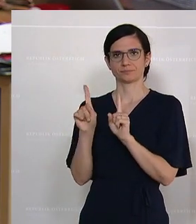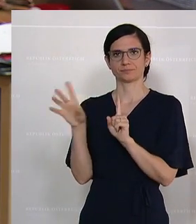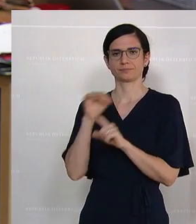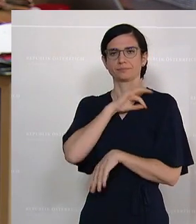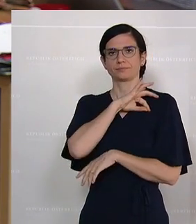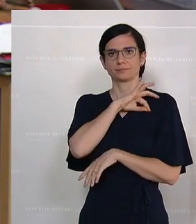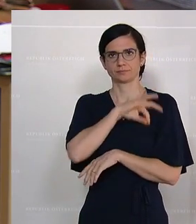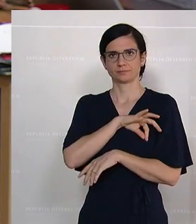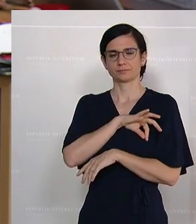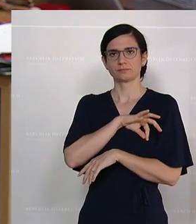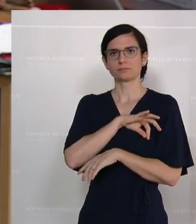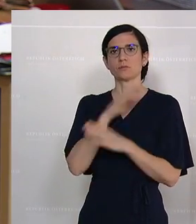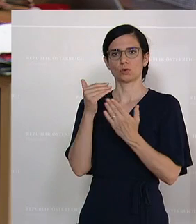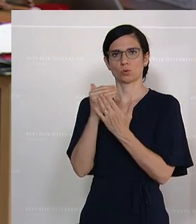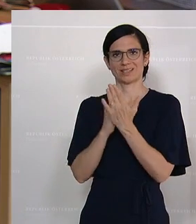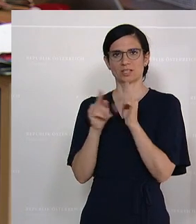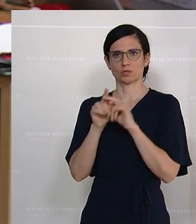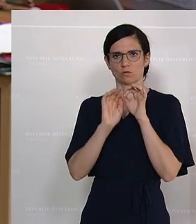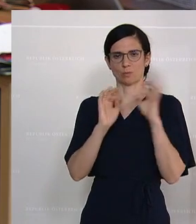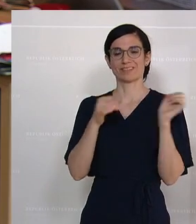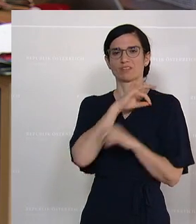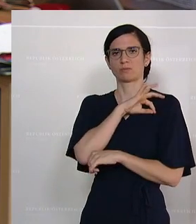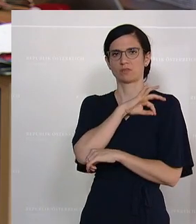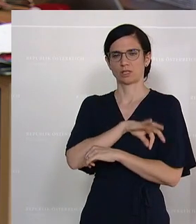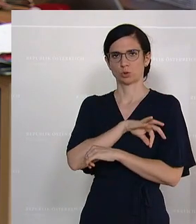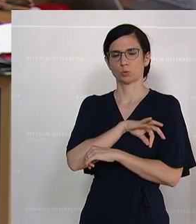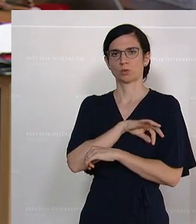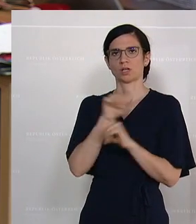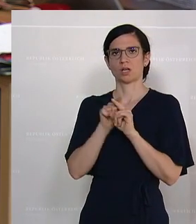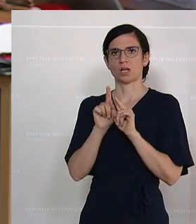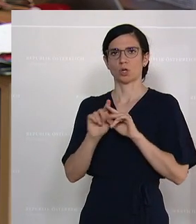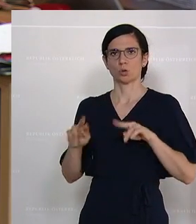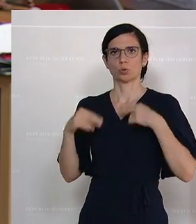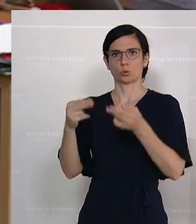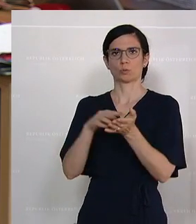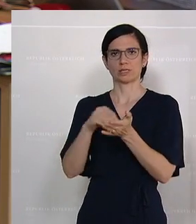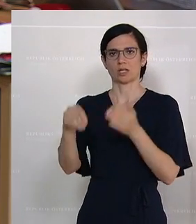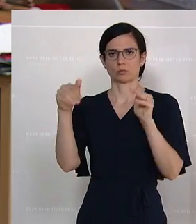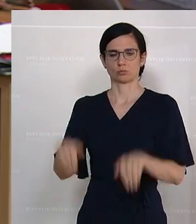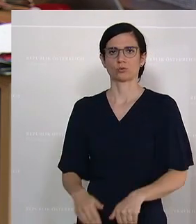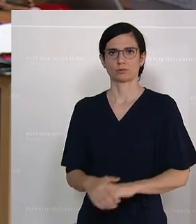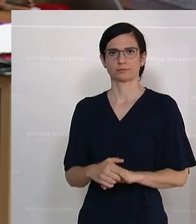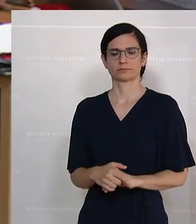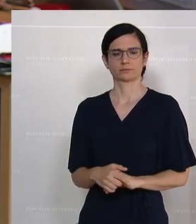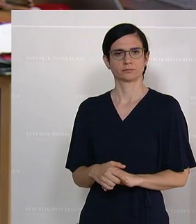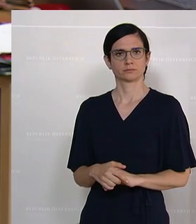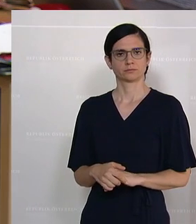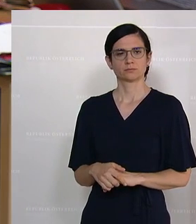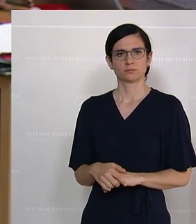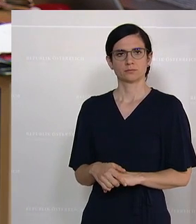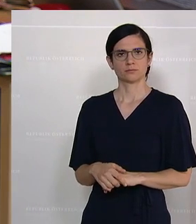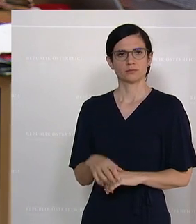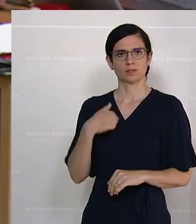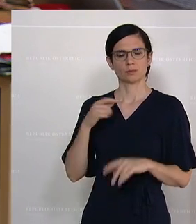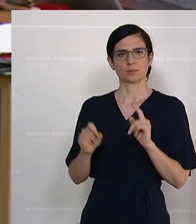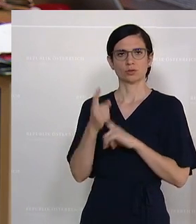verpflichtung so wie jetzt drinnen stehen im gesetz mit der verpflichtung das auch rückzuerstatten für die besonders